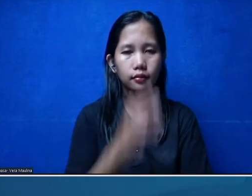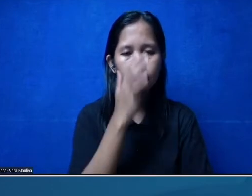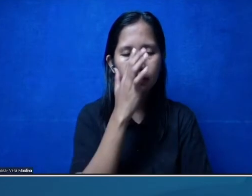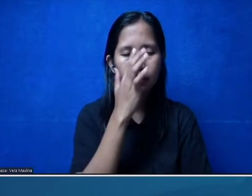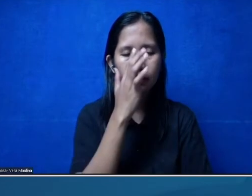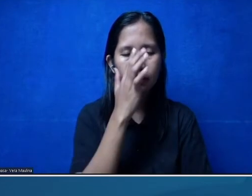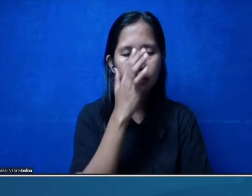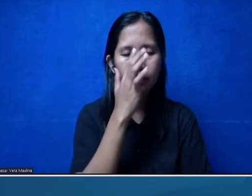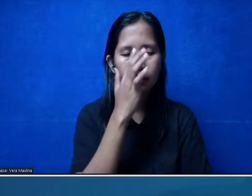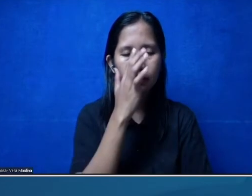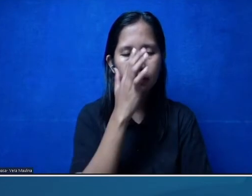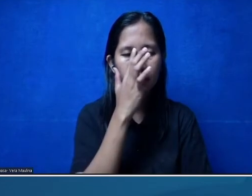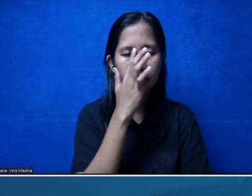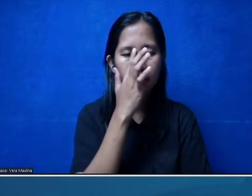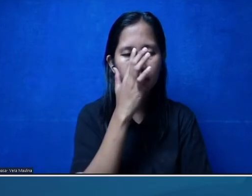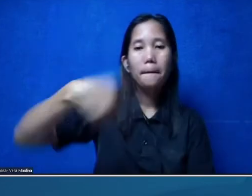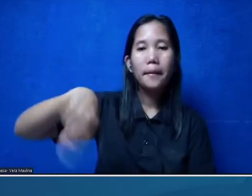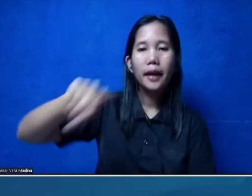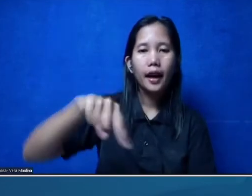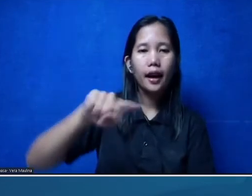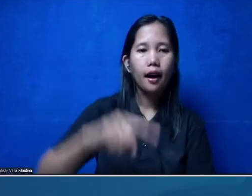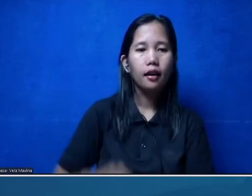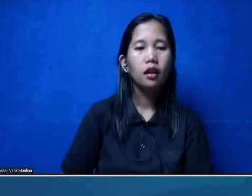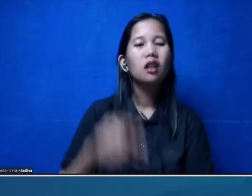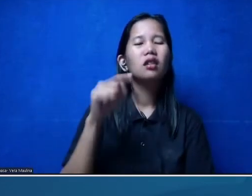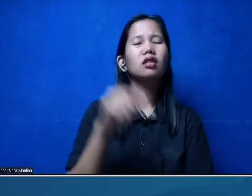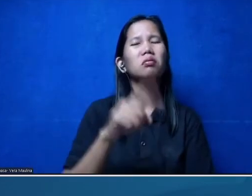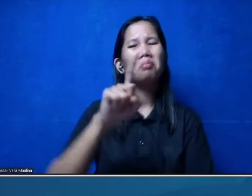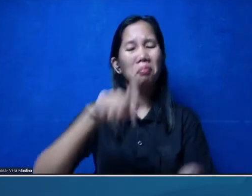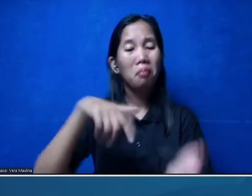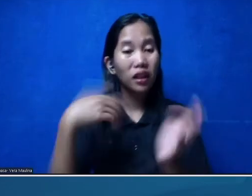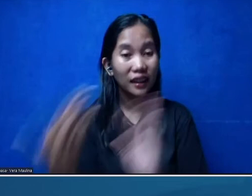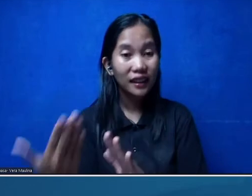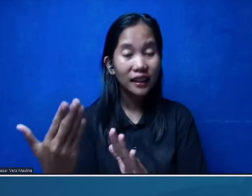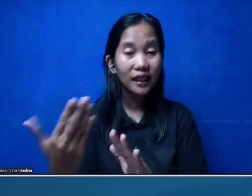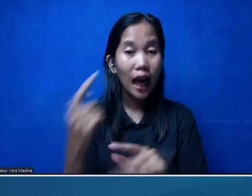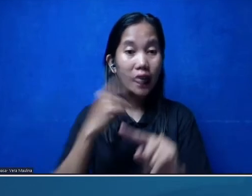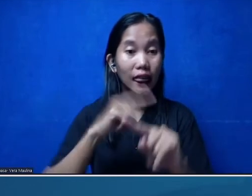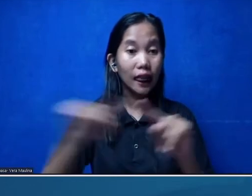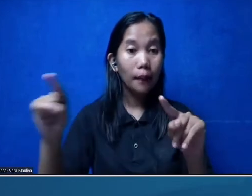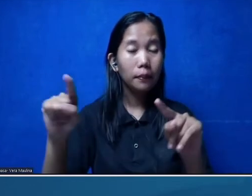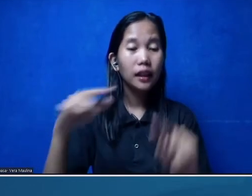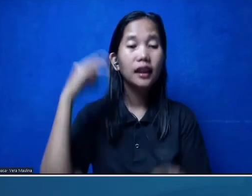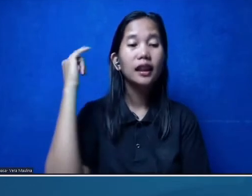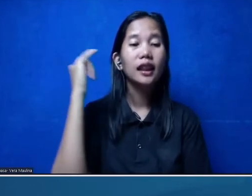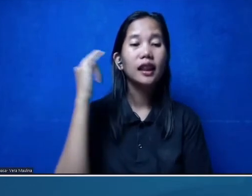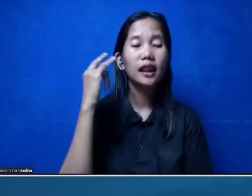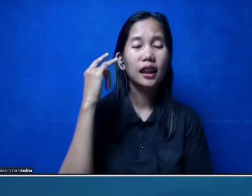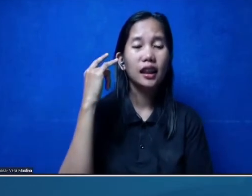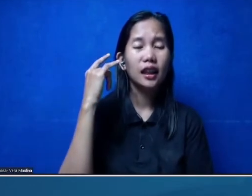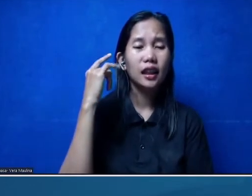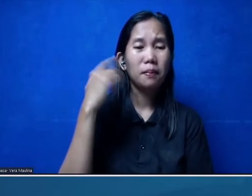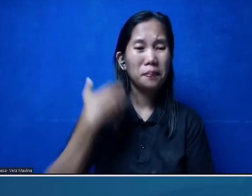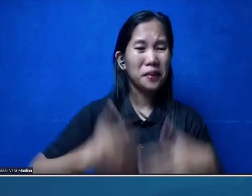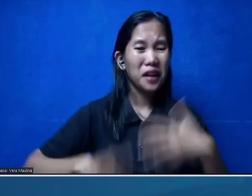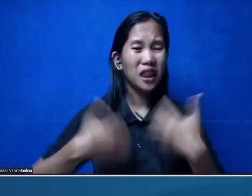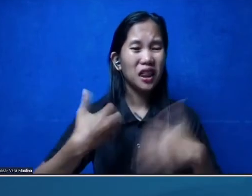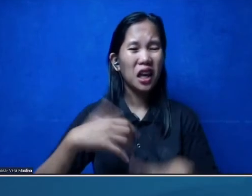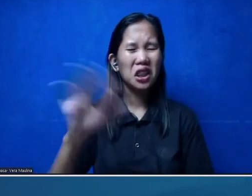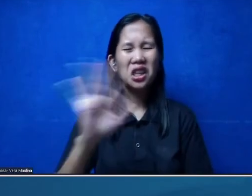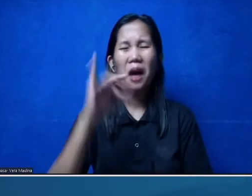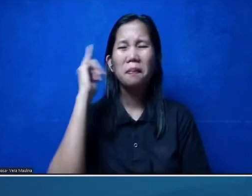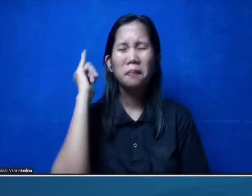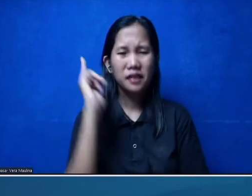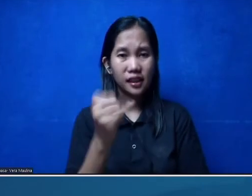mati tapi bukan mereka yang mati tetapi binatang yang tidak bersalah yang tidak mengerti akan dikorbankan sebagai